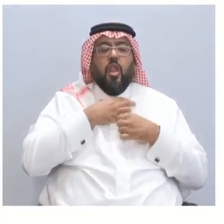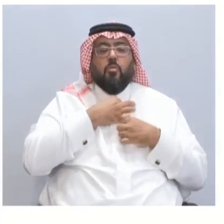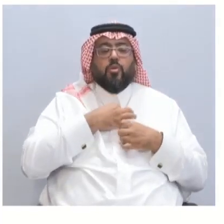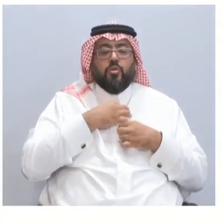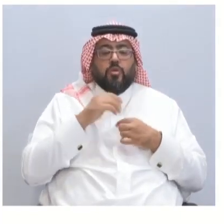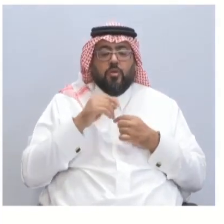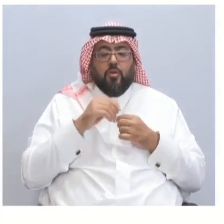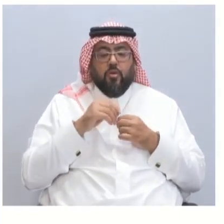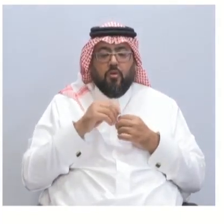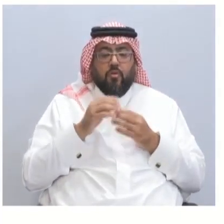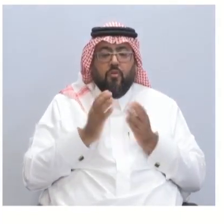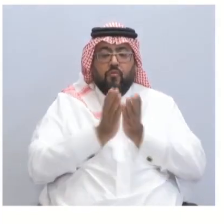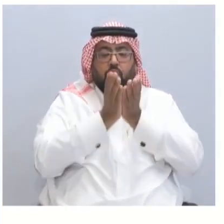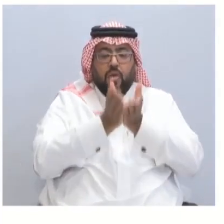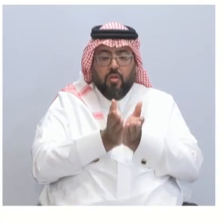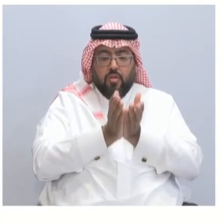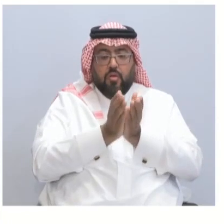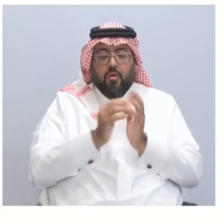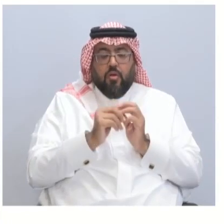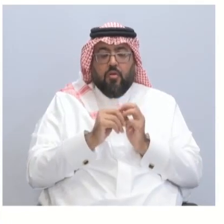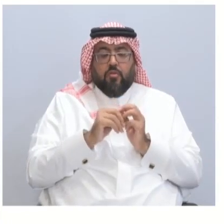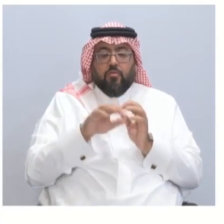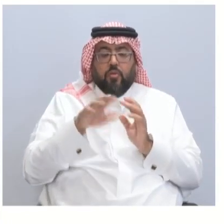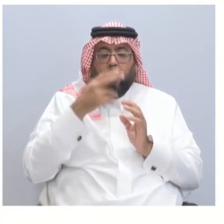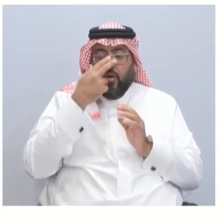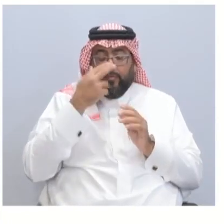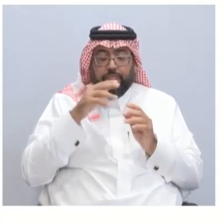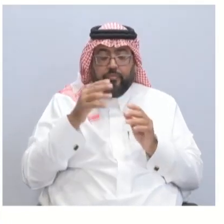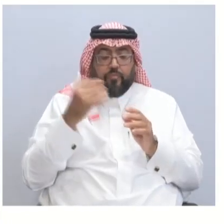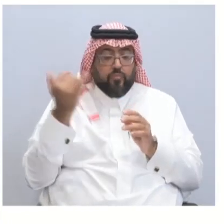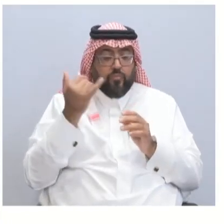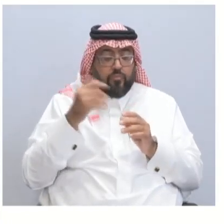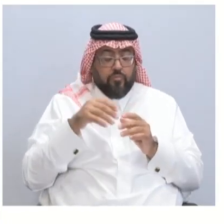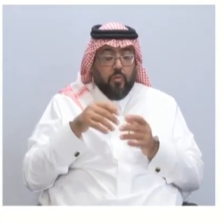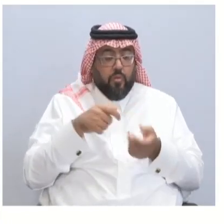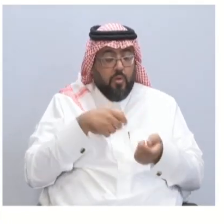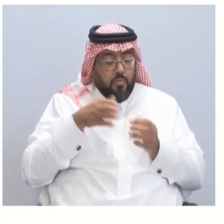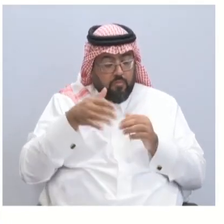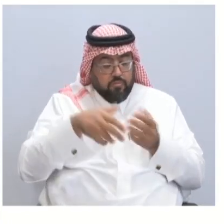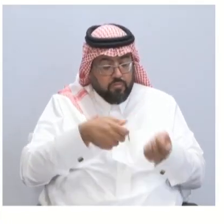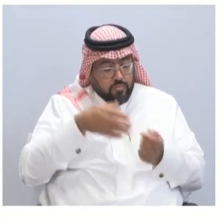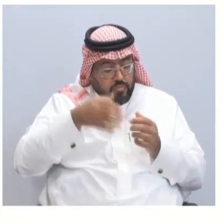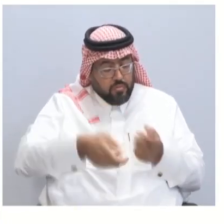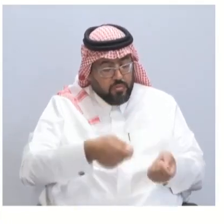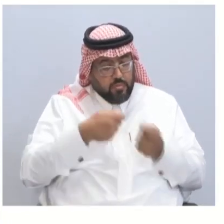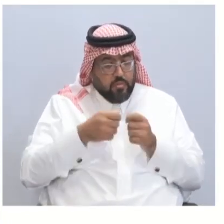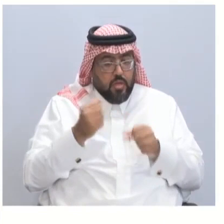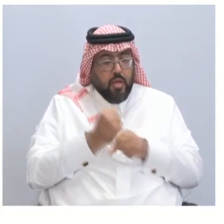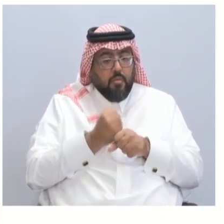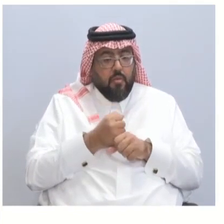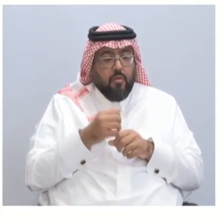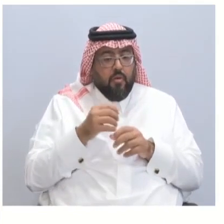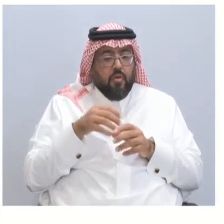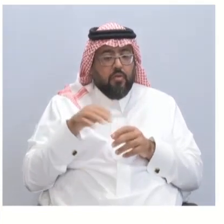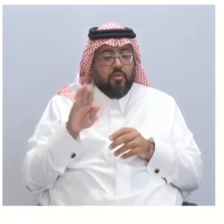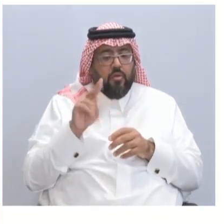اسماك من اهم اهم مصادر الدخل لسكان المناطق الساحليه اذ يشتغل به معظم